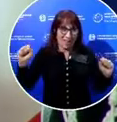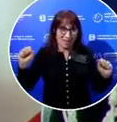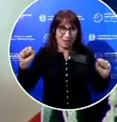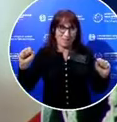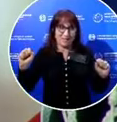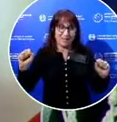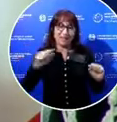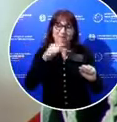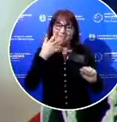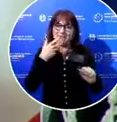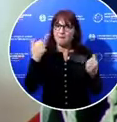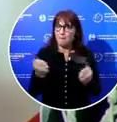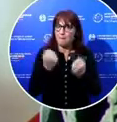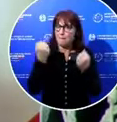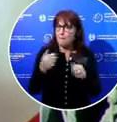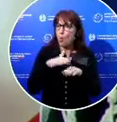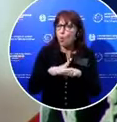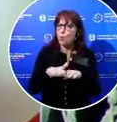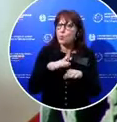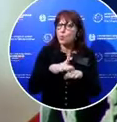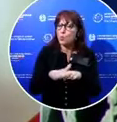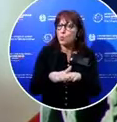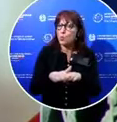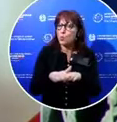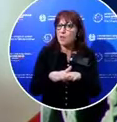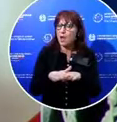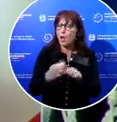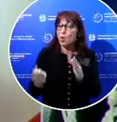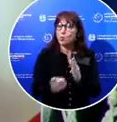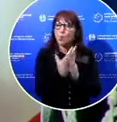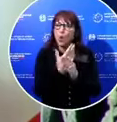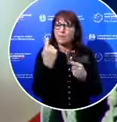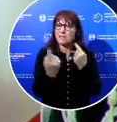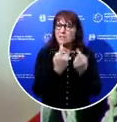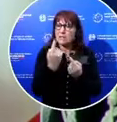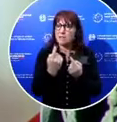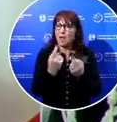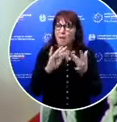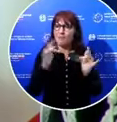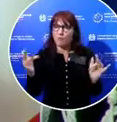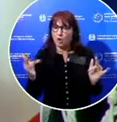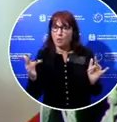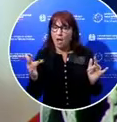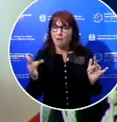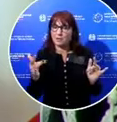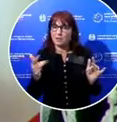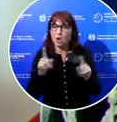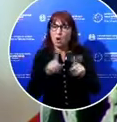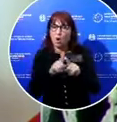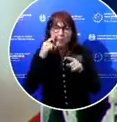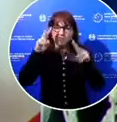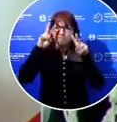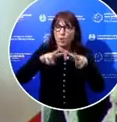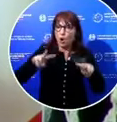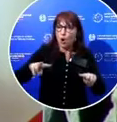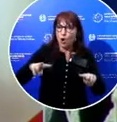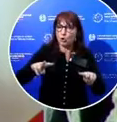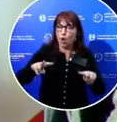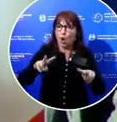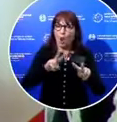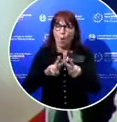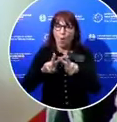intende promuovere l'utilizzo di innovativi sistemi informatici per implementare le attività di monitoraggio del web,